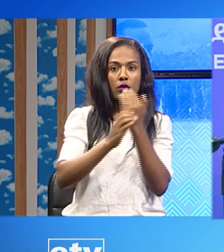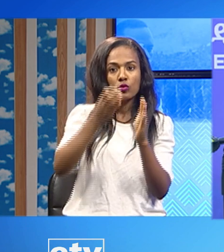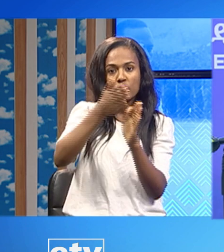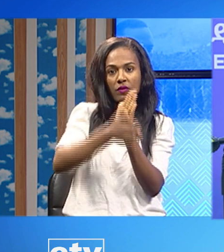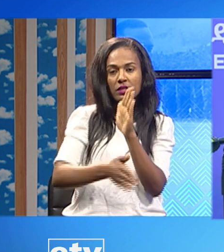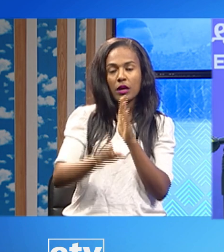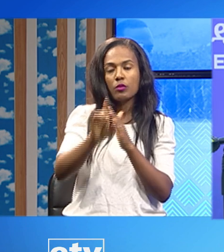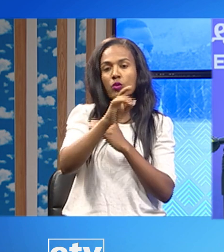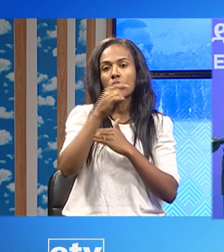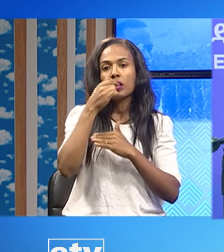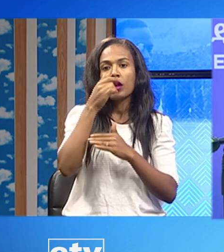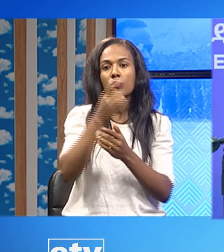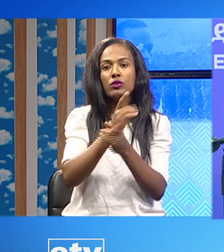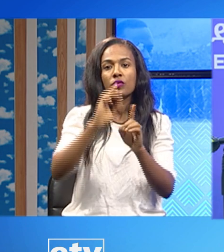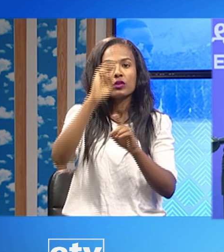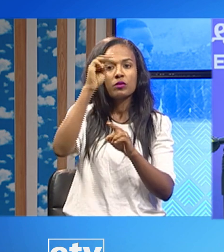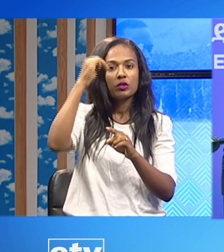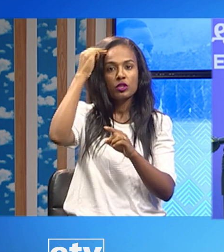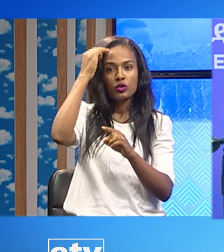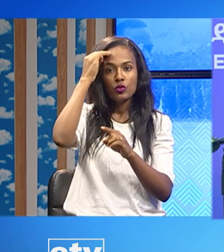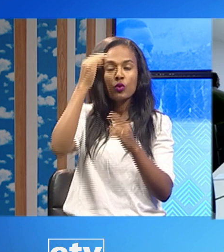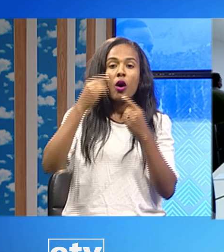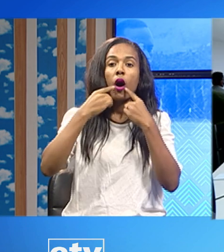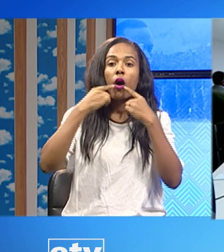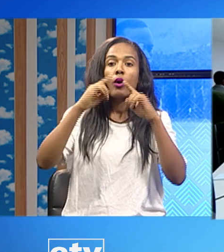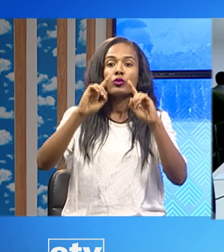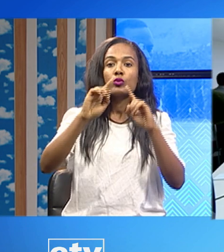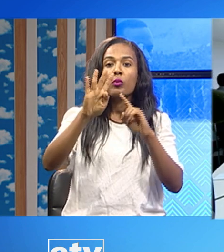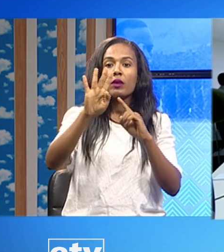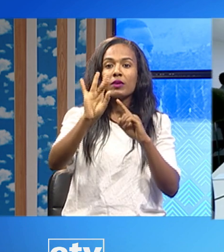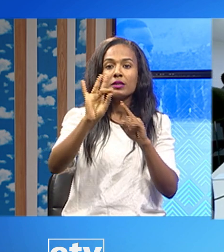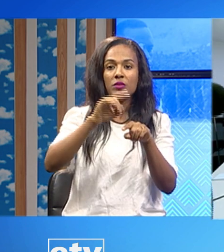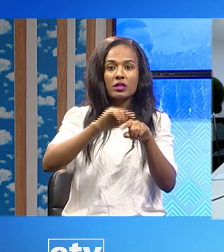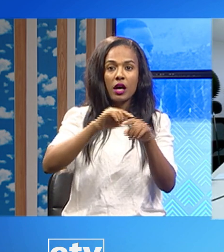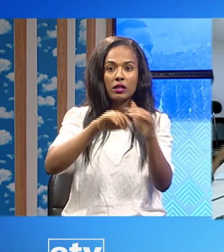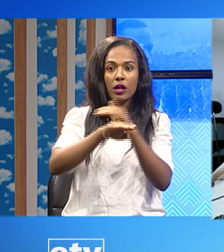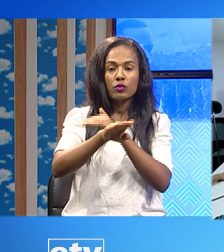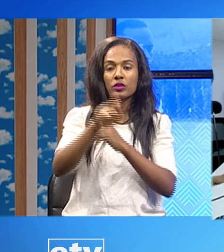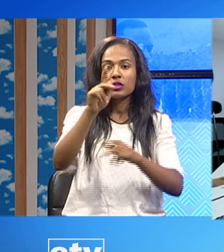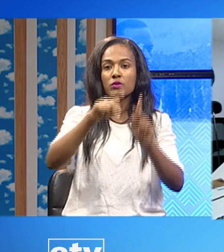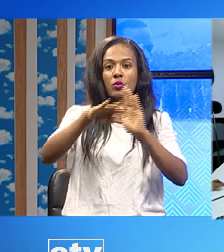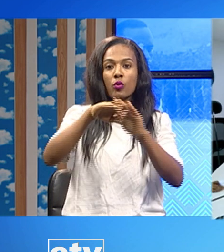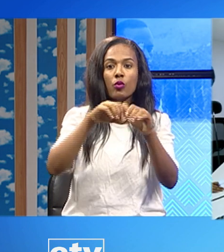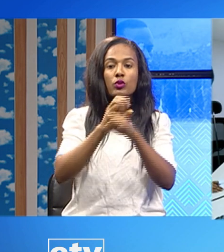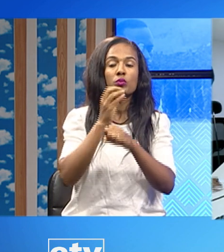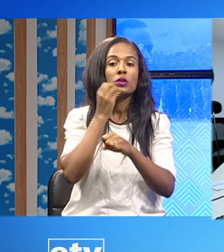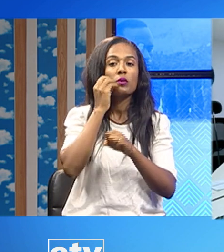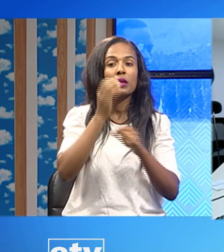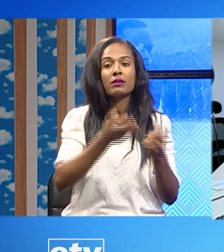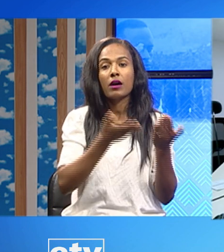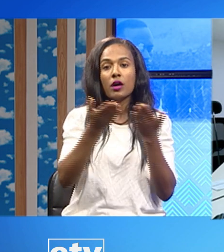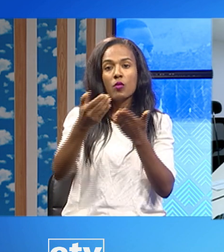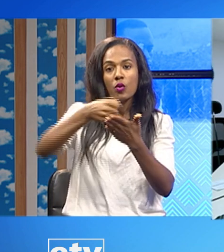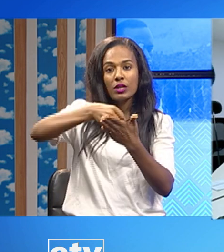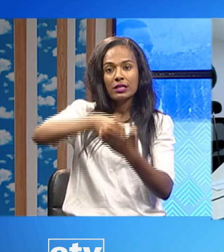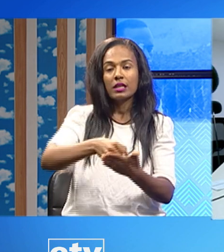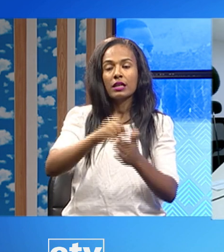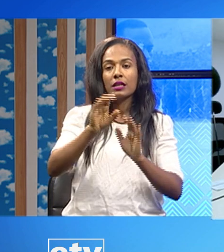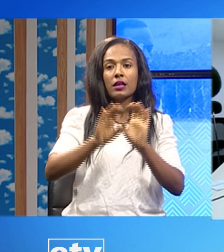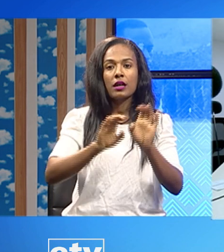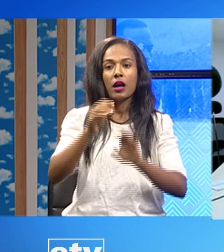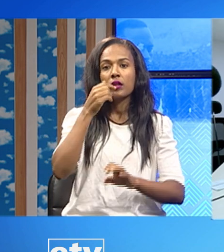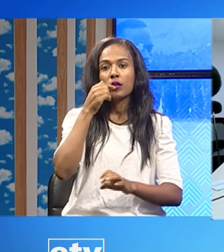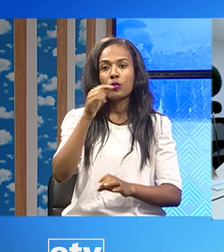ተፈጻሚ ይሆናል ያሉት የፍትህ ሚኒስትሩ አዋጁ በ48 ሰዓታት ውስጥ በህዝብ ተወካዮች ምክር ቤት ቀርቦ እንዲጸድቅ